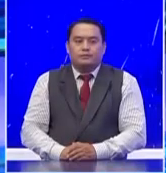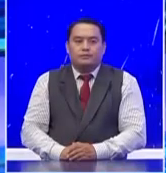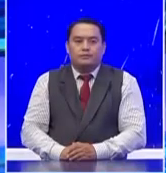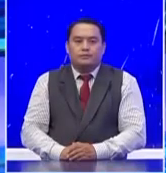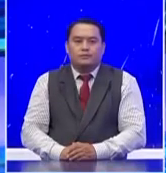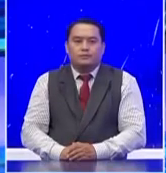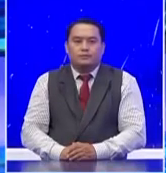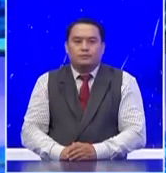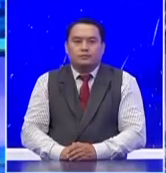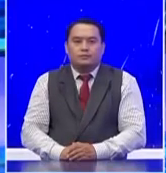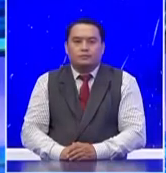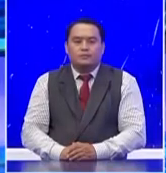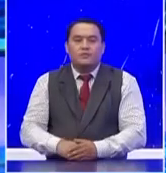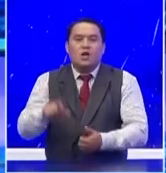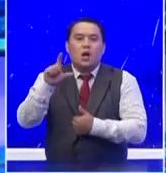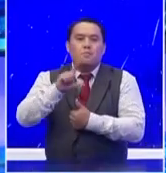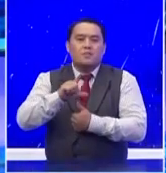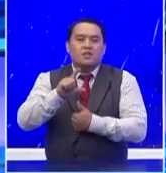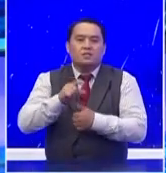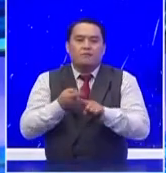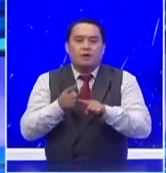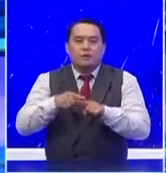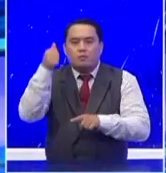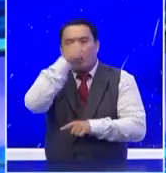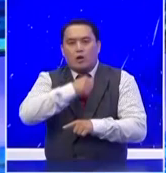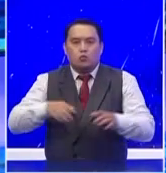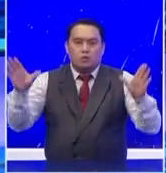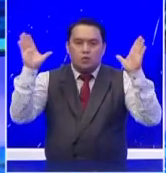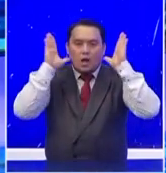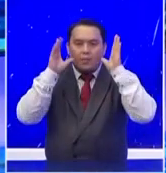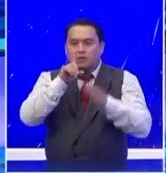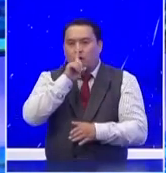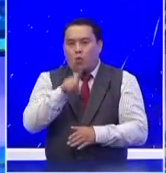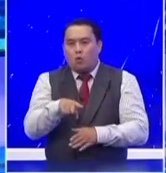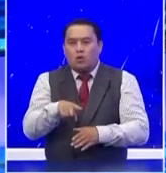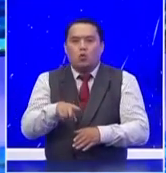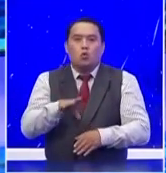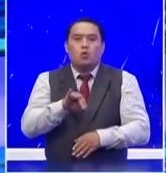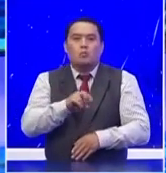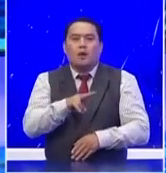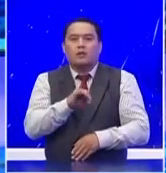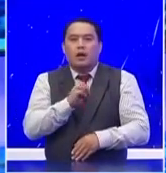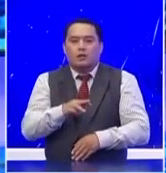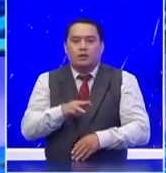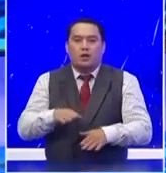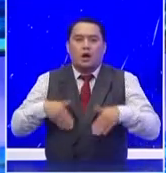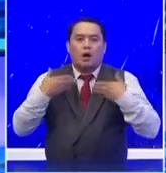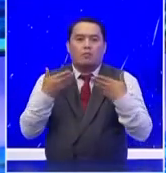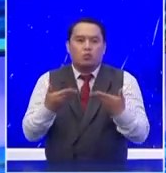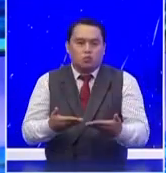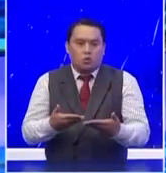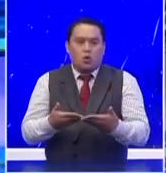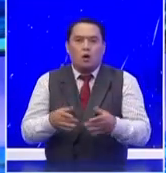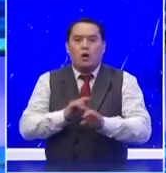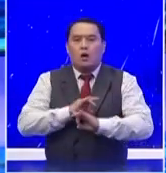Ел жаңалықтарына оралсақ, биыл мешіттерде құрбан айт намазы оқылмайды. Құрбан айт қарсаңында қазақстандықтарға үндеу жасаған бас мүфти